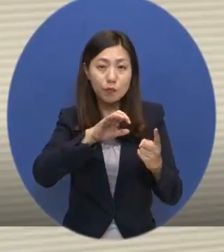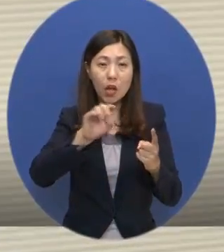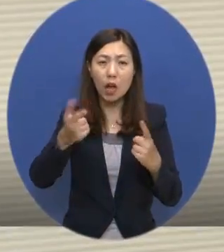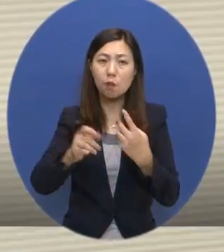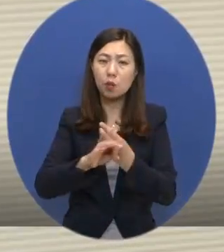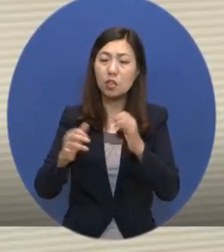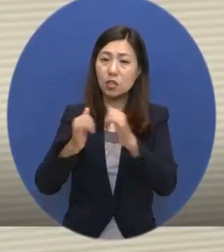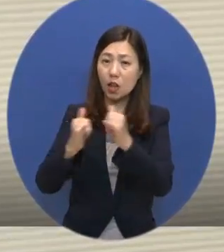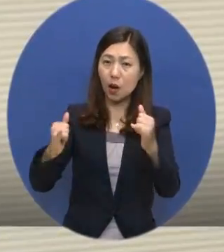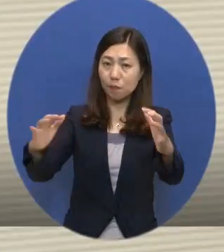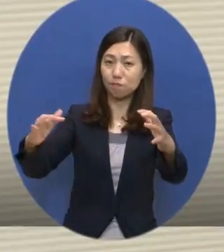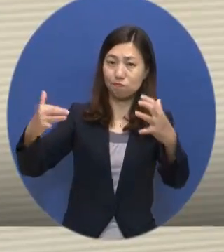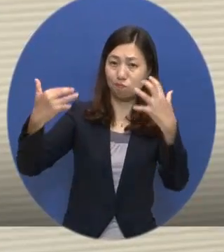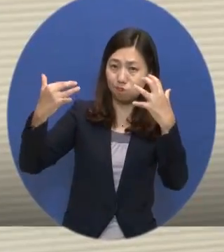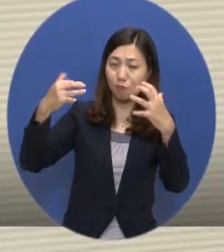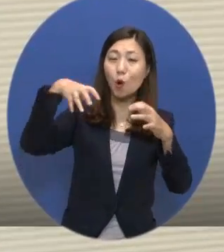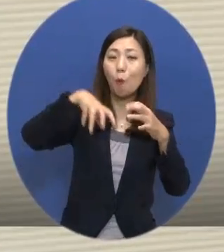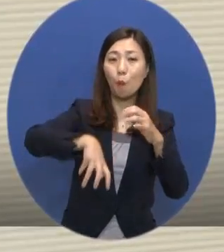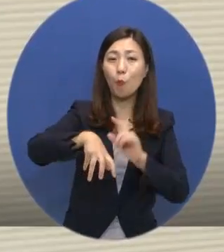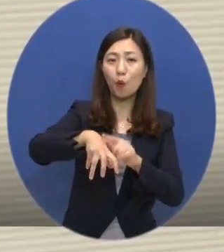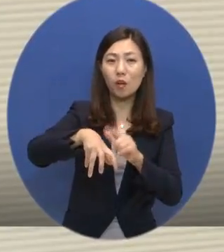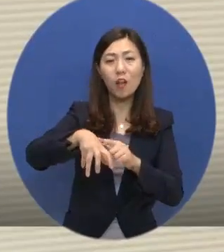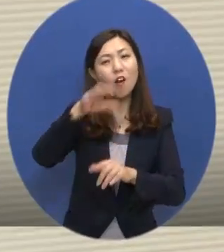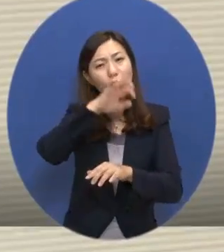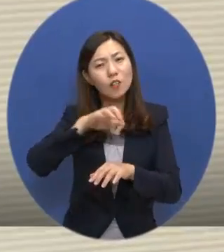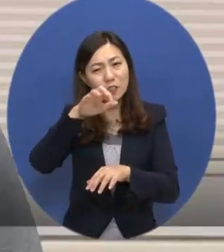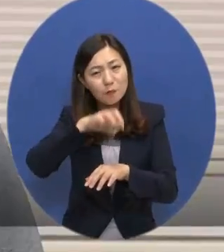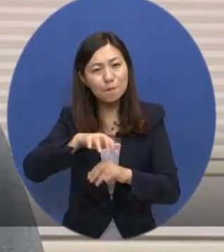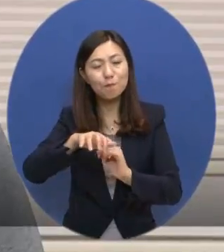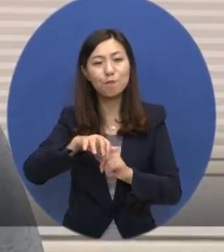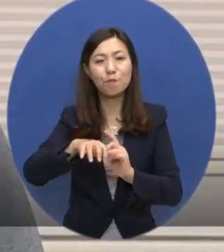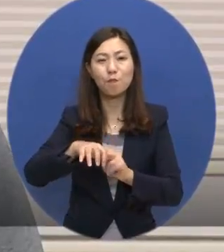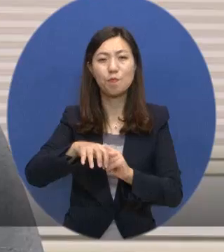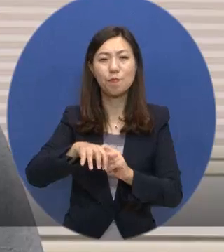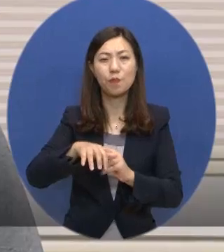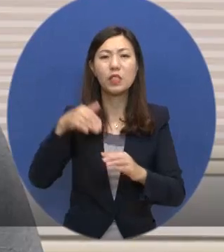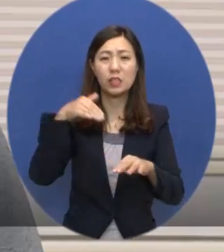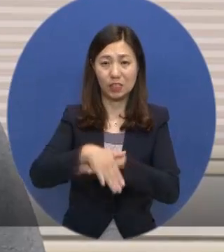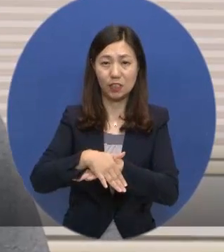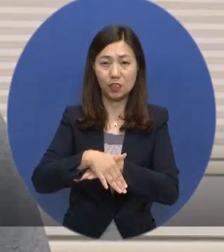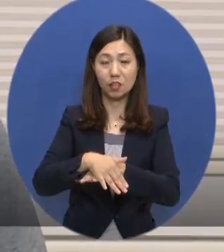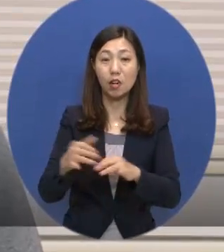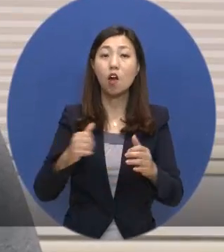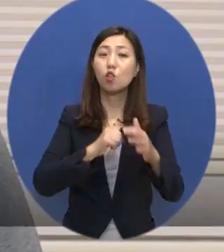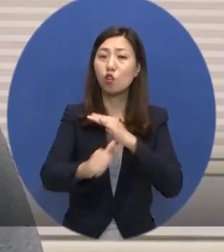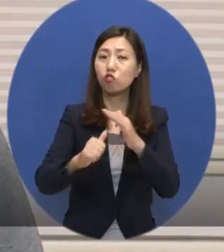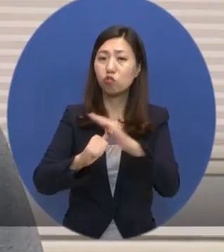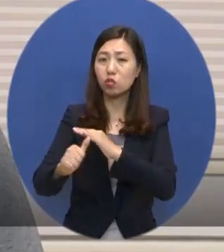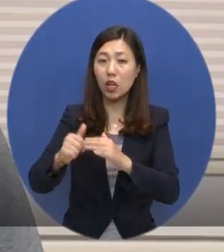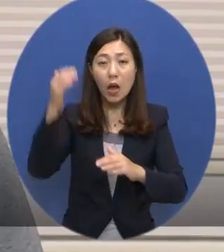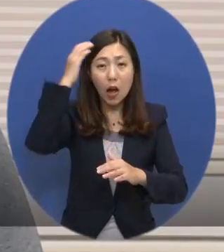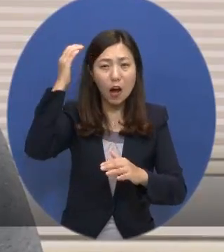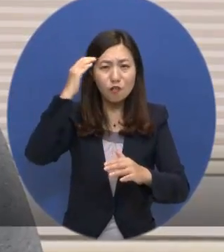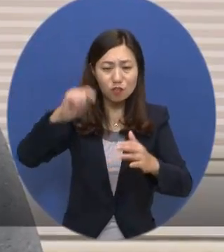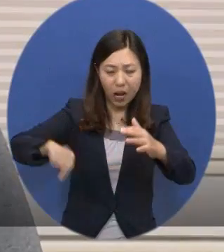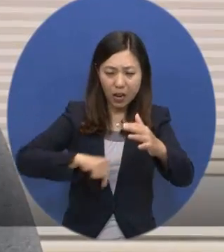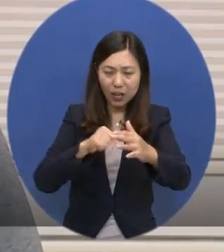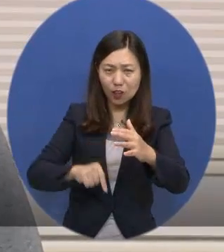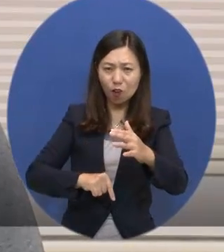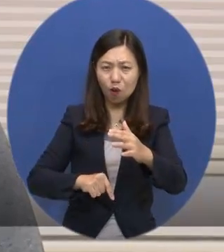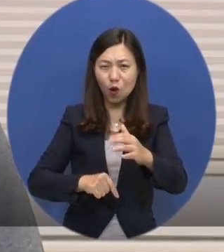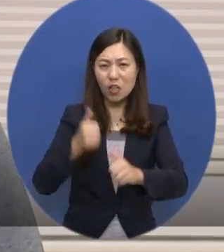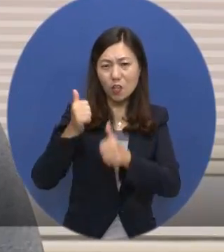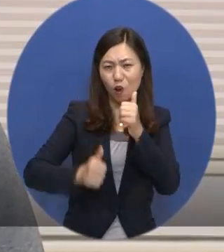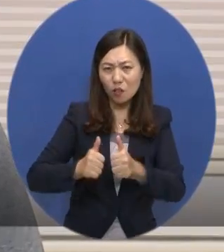사람이 많은 곳에서 연습을 한다든지 그런 식으로 해서 선수들이 이제 국내에서 하는 경기에서 가질 수 있는